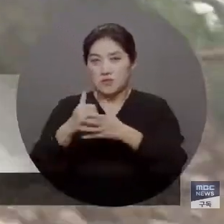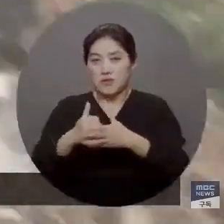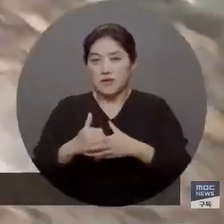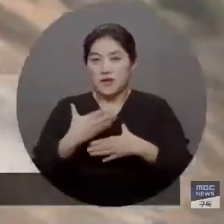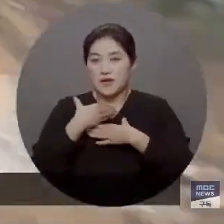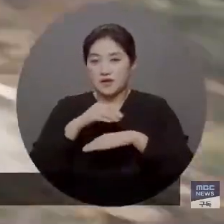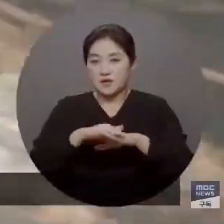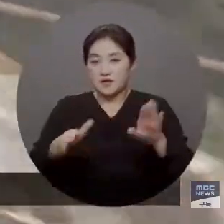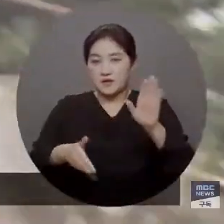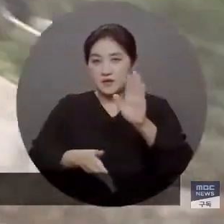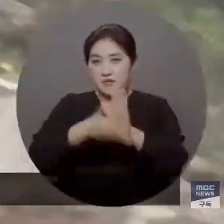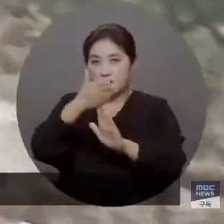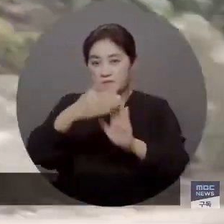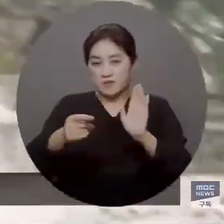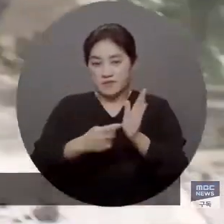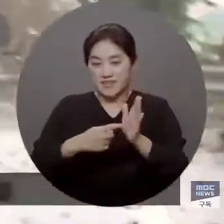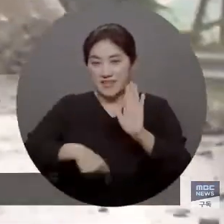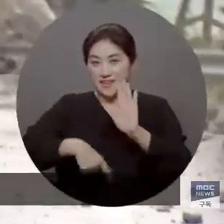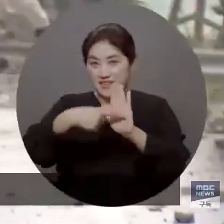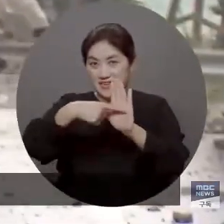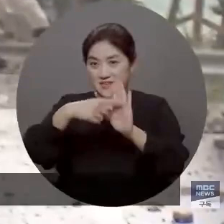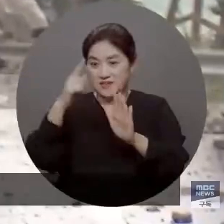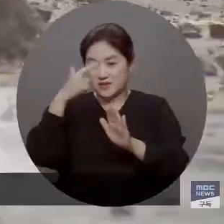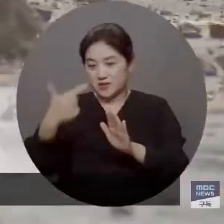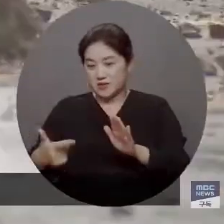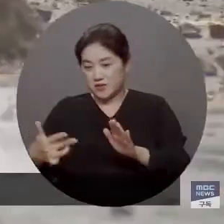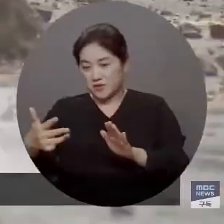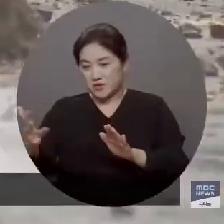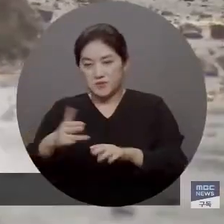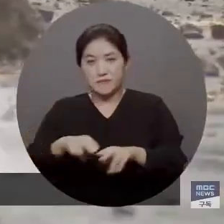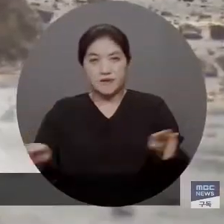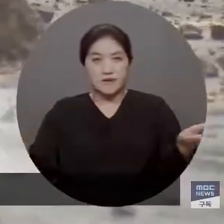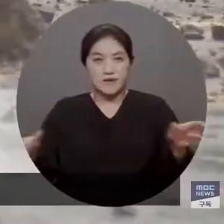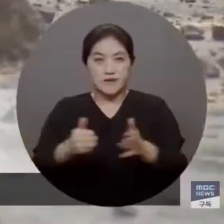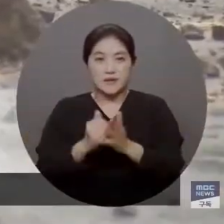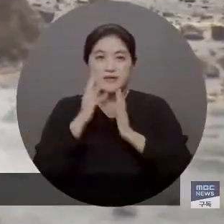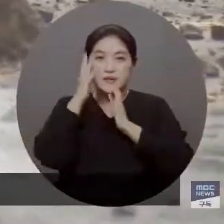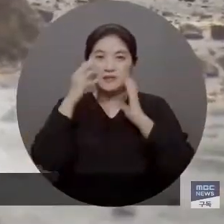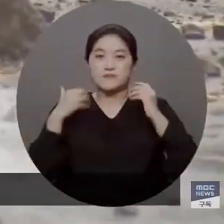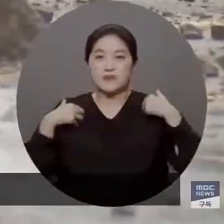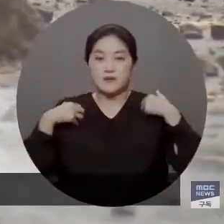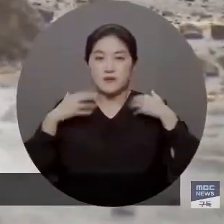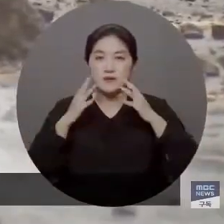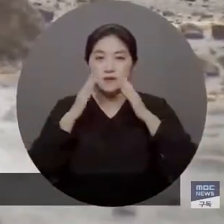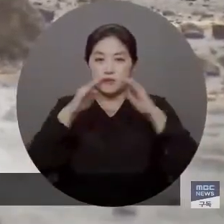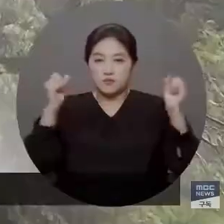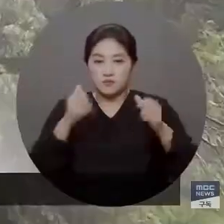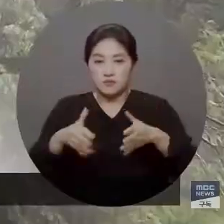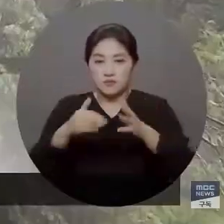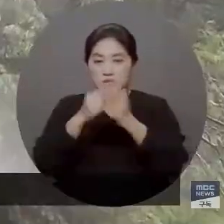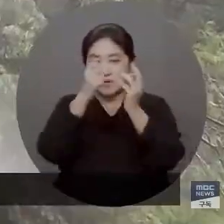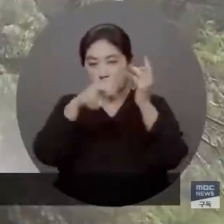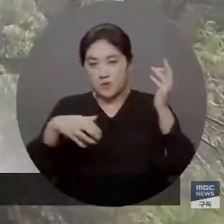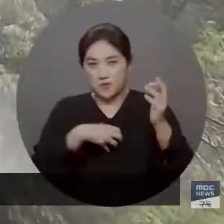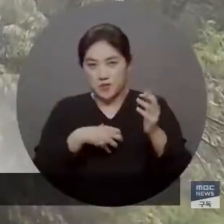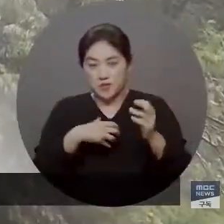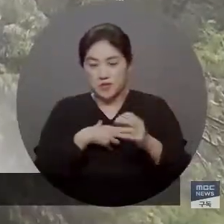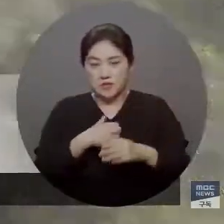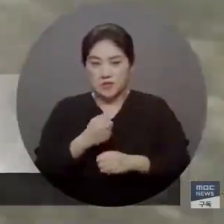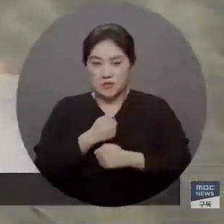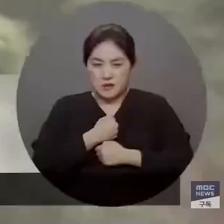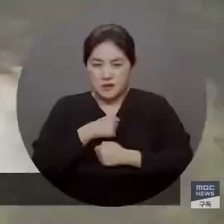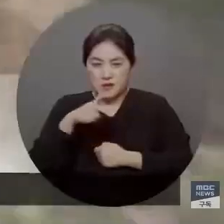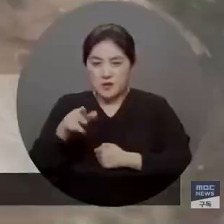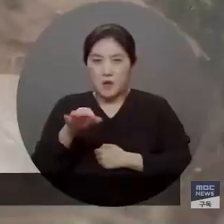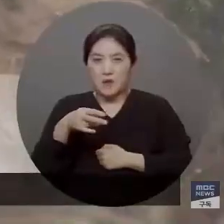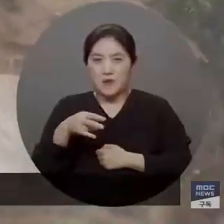재난안전대책본부 비상 1단계는 저녁 8시부로 해제됐습니다. 산림청은 전북 지역에 산사태 위기경보 경계 단계를